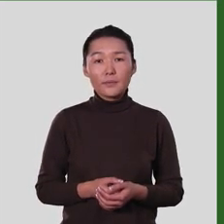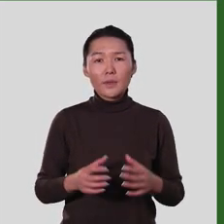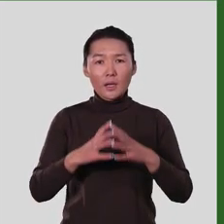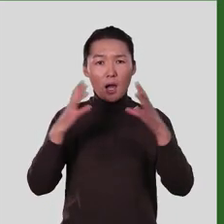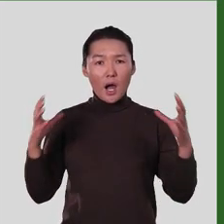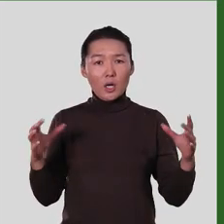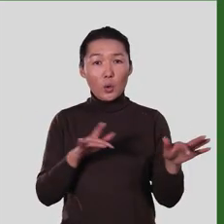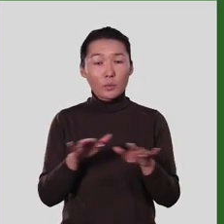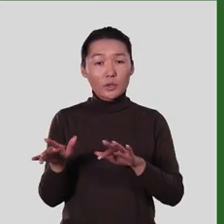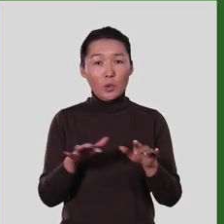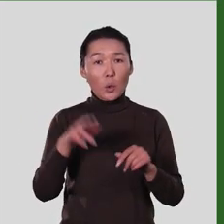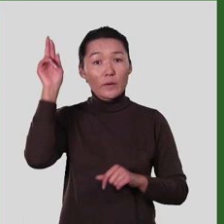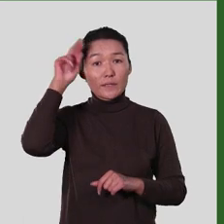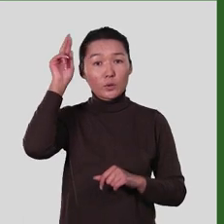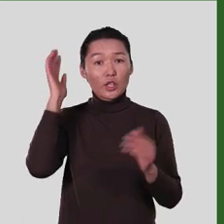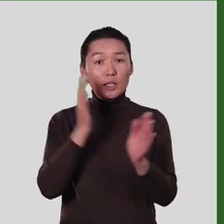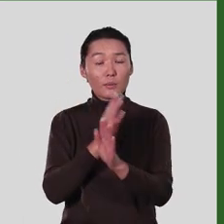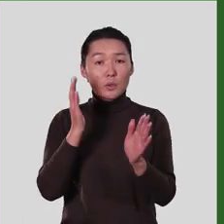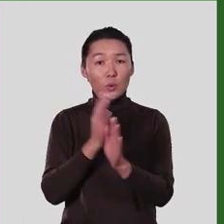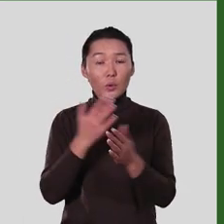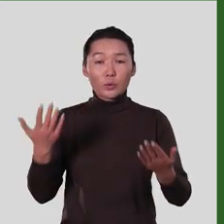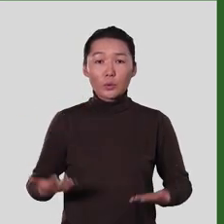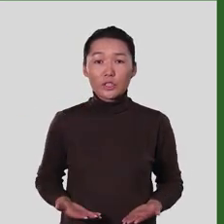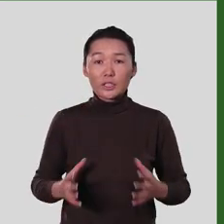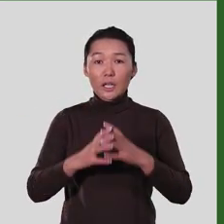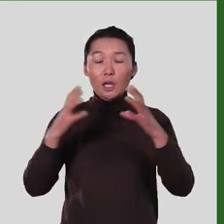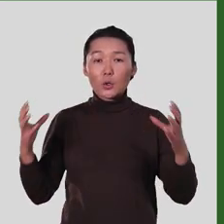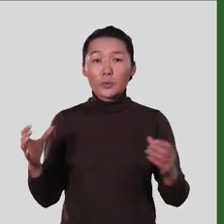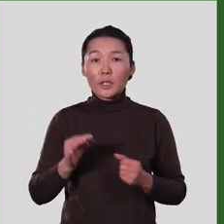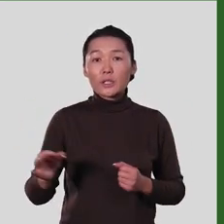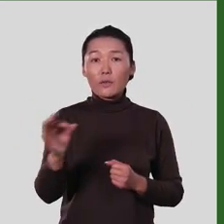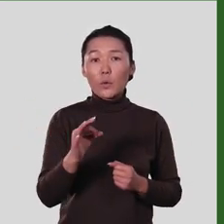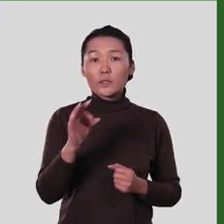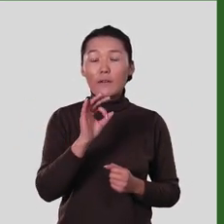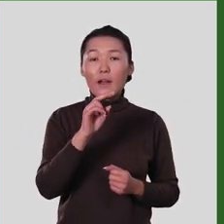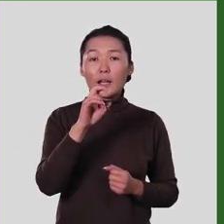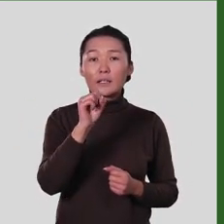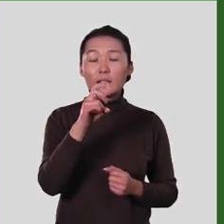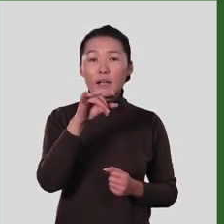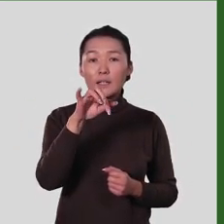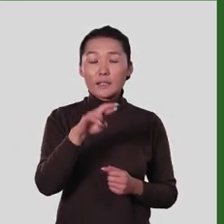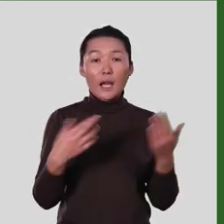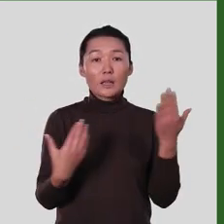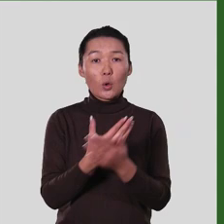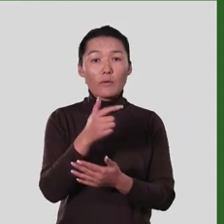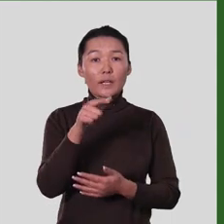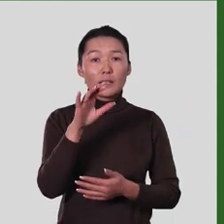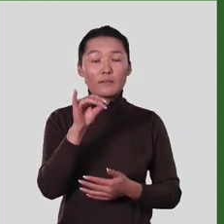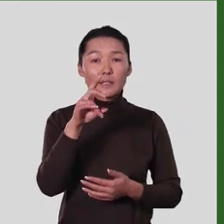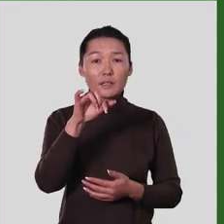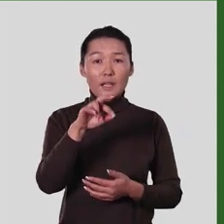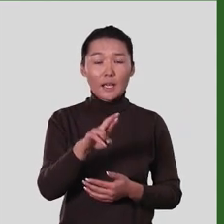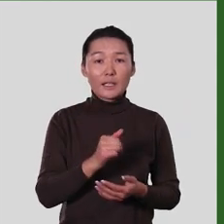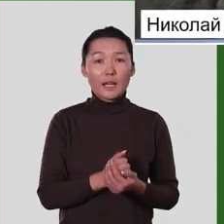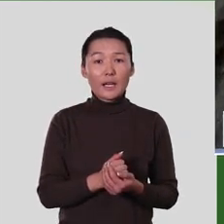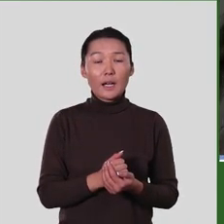Огромную роль в изучении природы и жителей крупнейшего острова Океании Новой Гвинеи сыграл